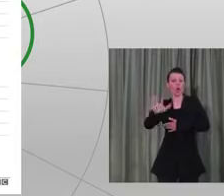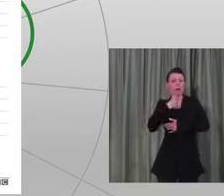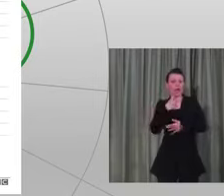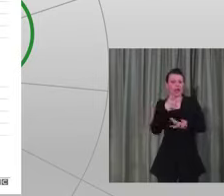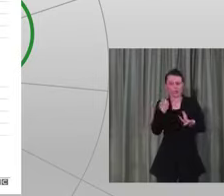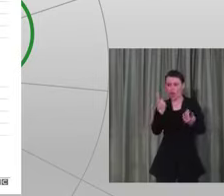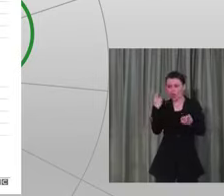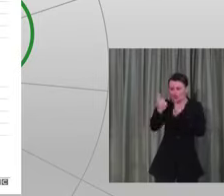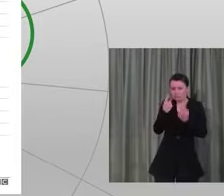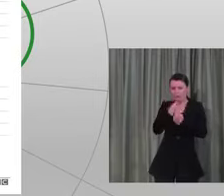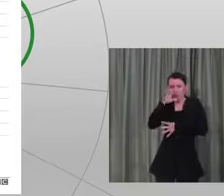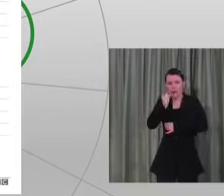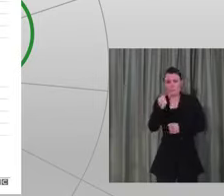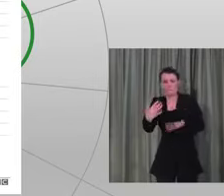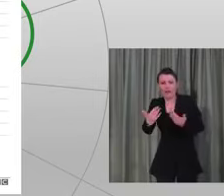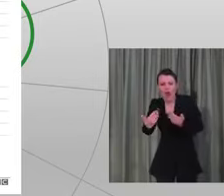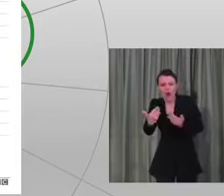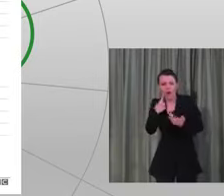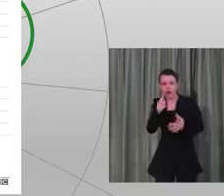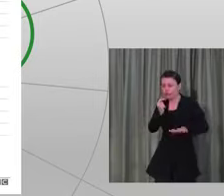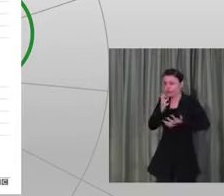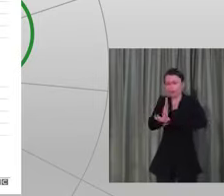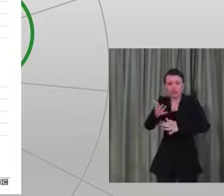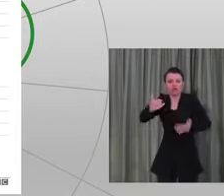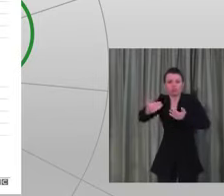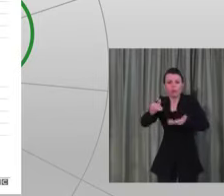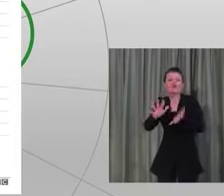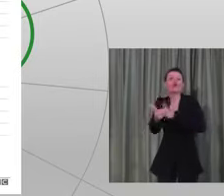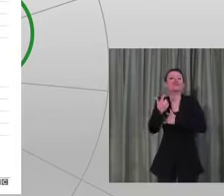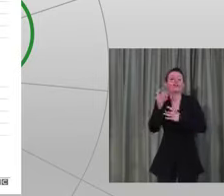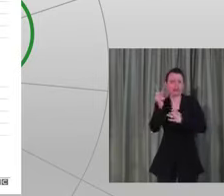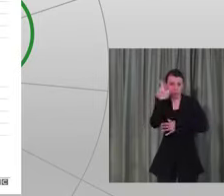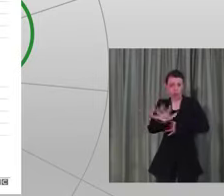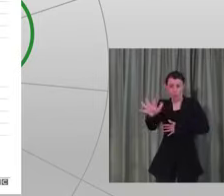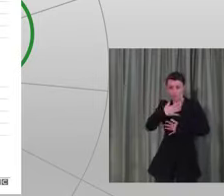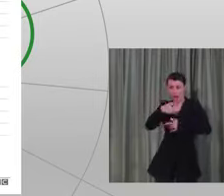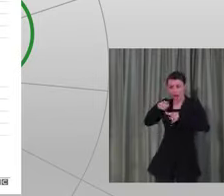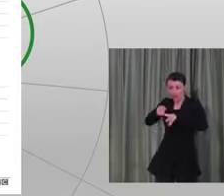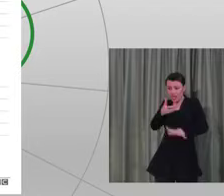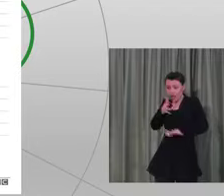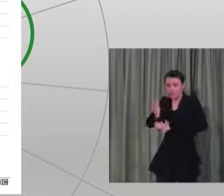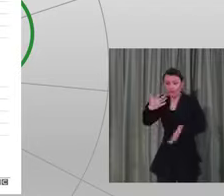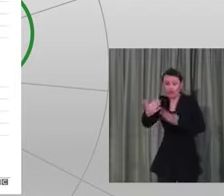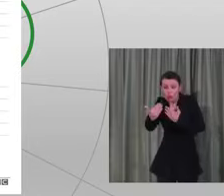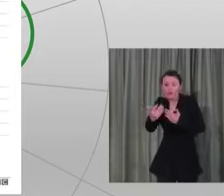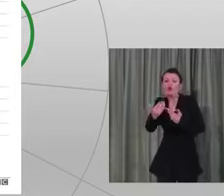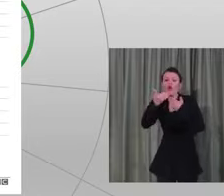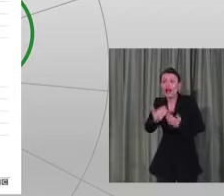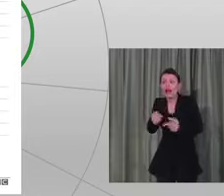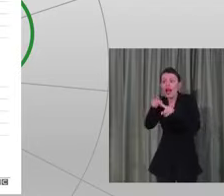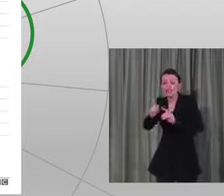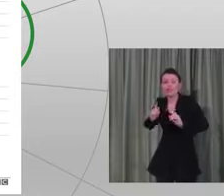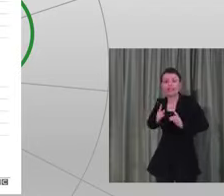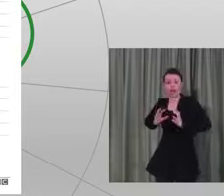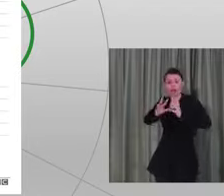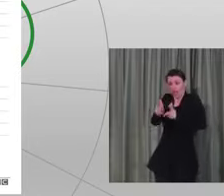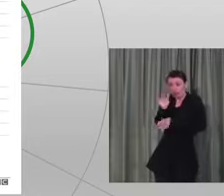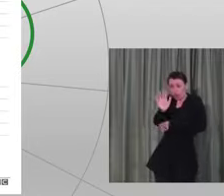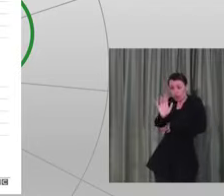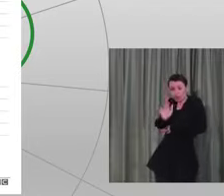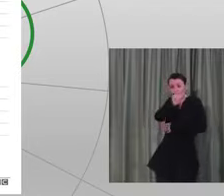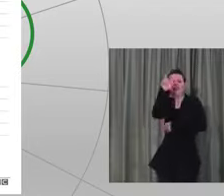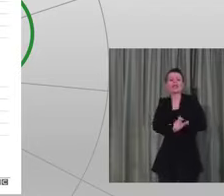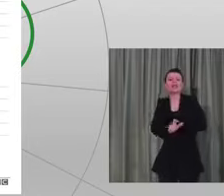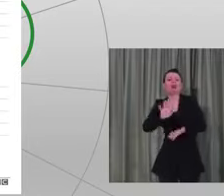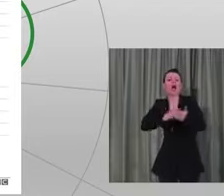territorio italiano ha permesso a tutto il sistema paese di attivarsi rapidamente attivare una risposta che ha permesso quindi a questa curva di non